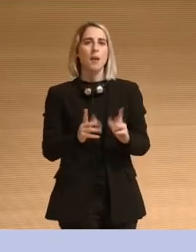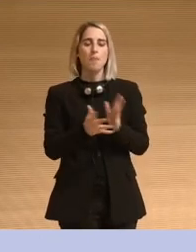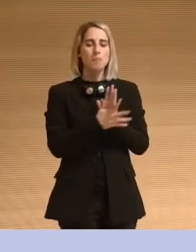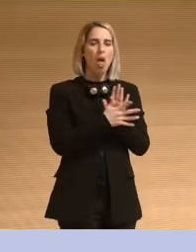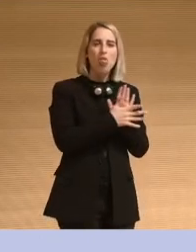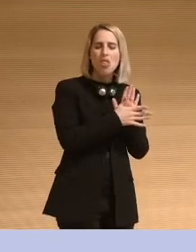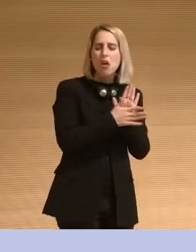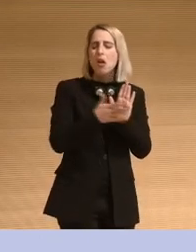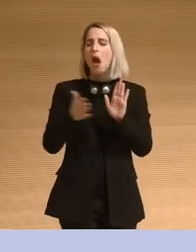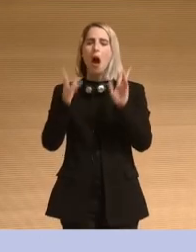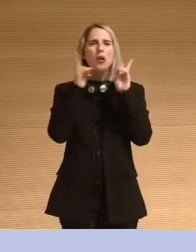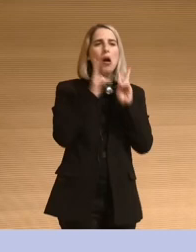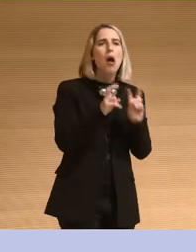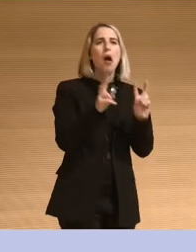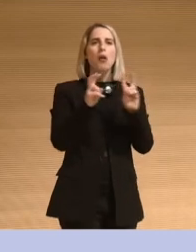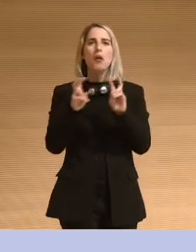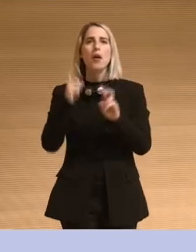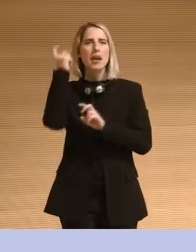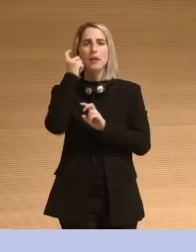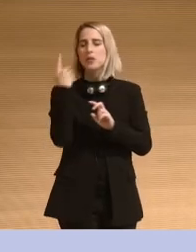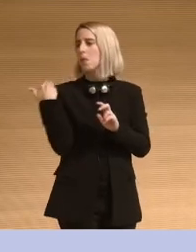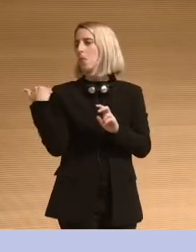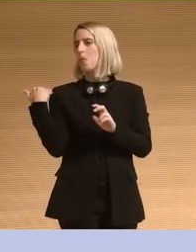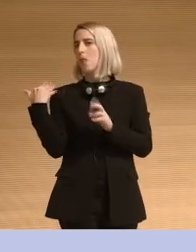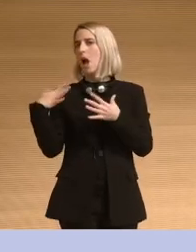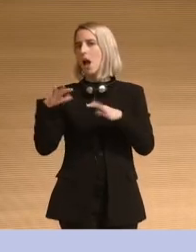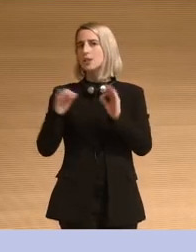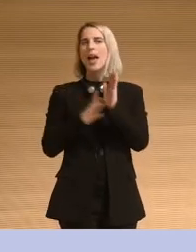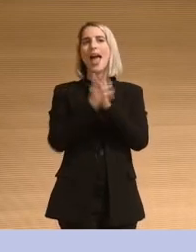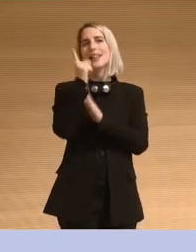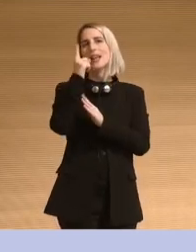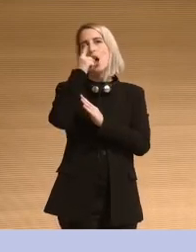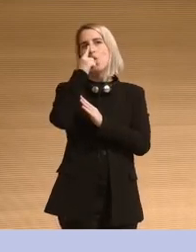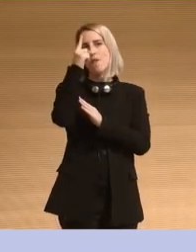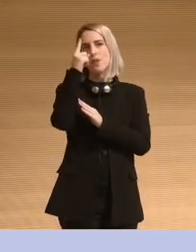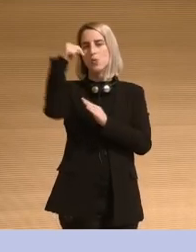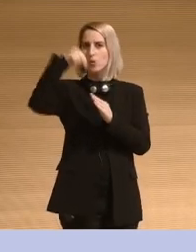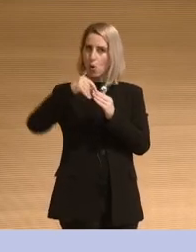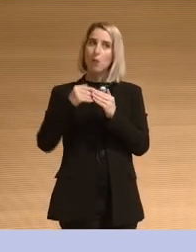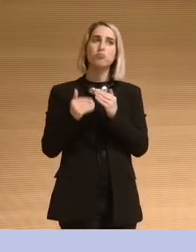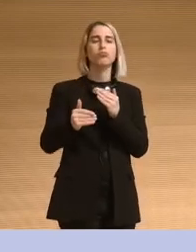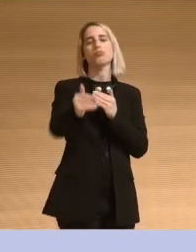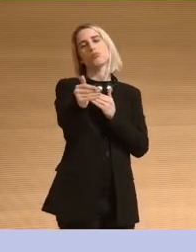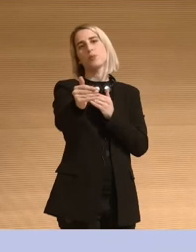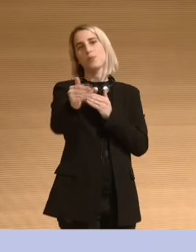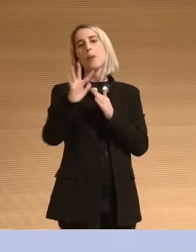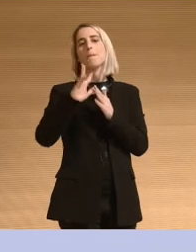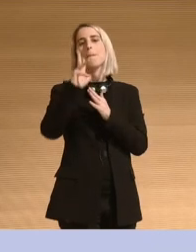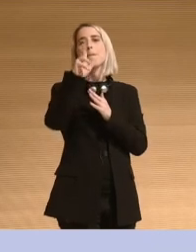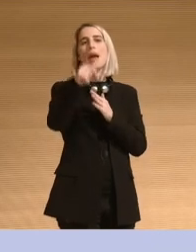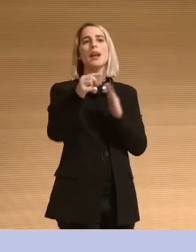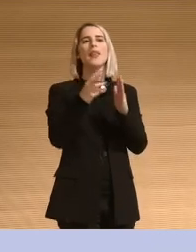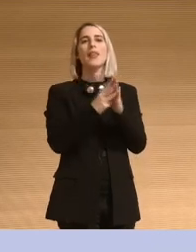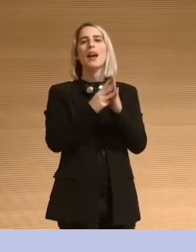διάρκειας επίσης, μιας και ξεκίνησε αυτό το project 11 Νοεμβρίου και συνεχίζεται ακόμη μέχρι τις 18